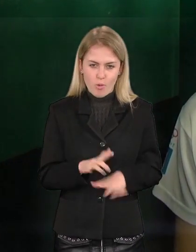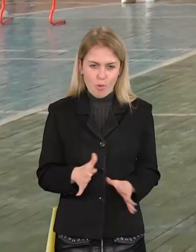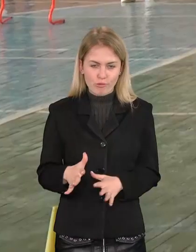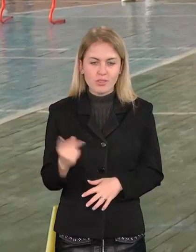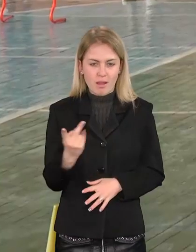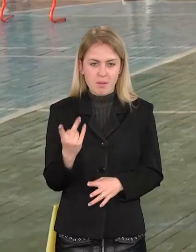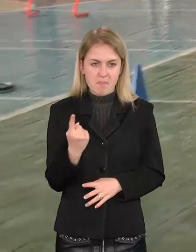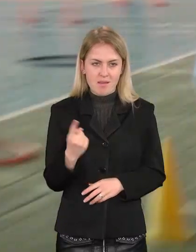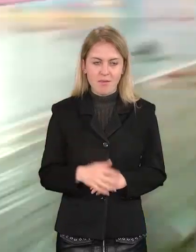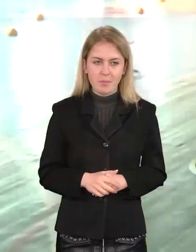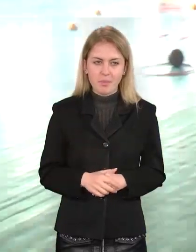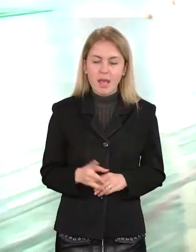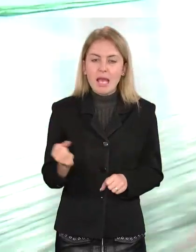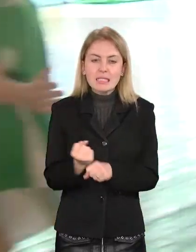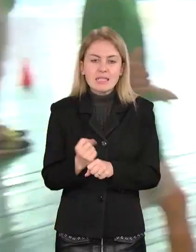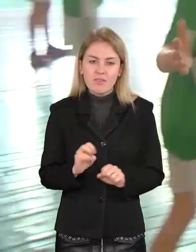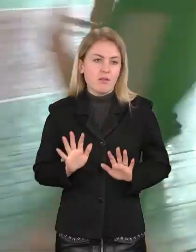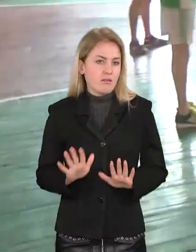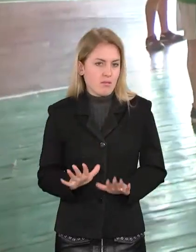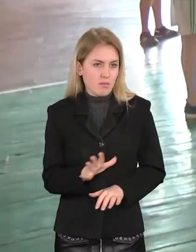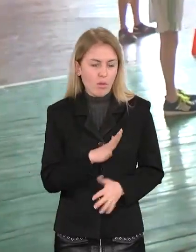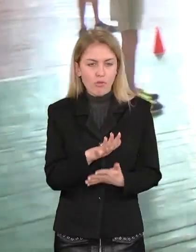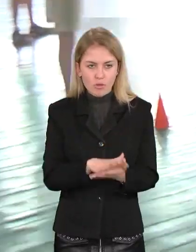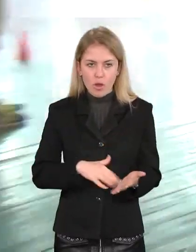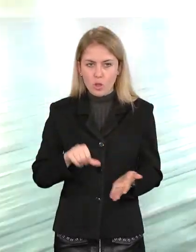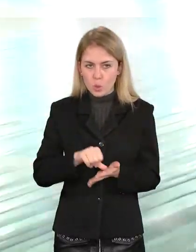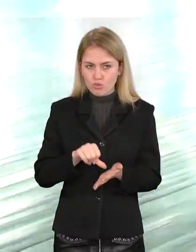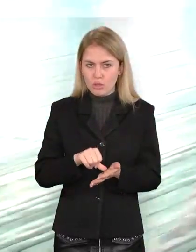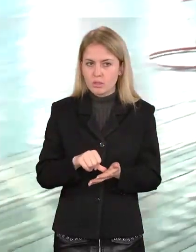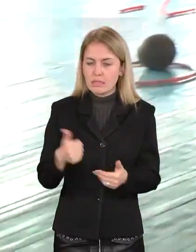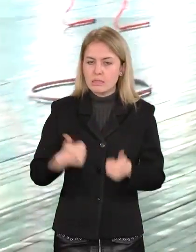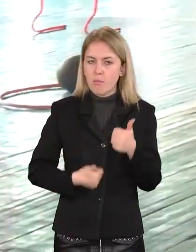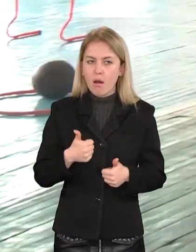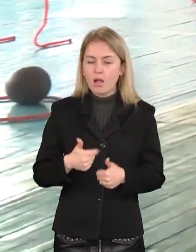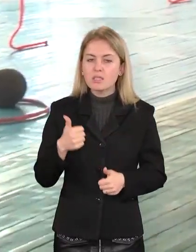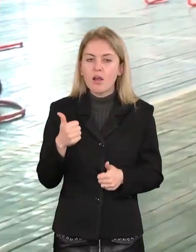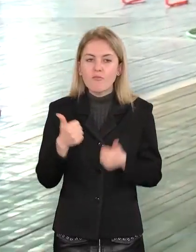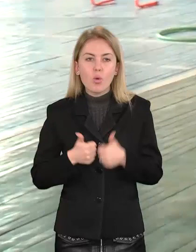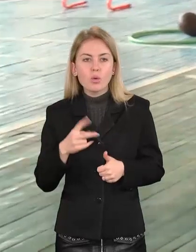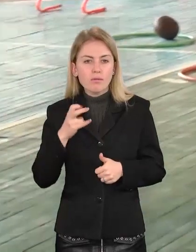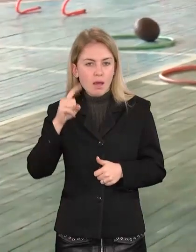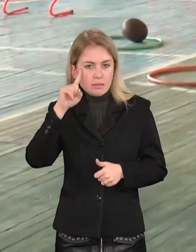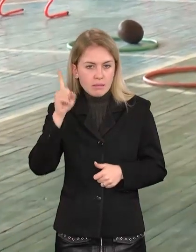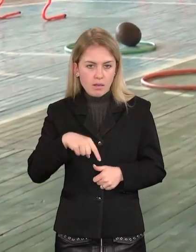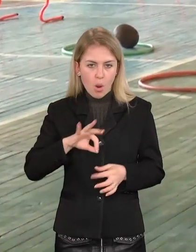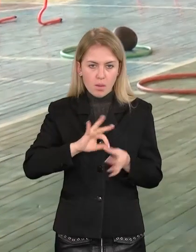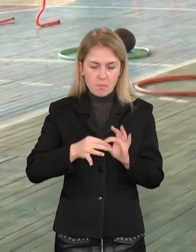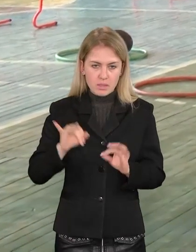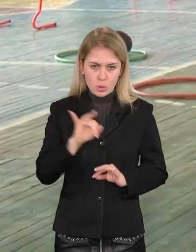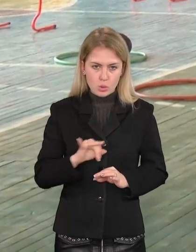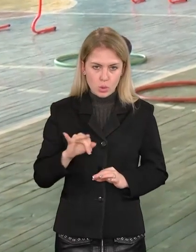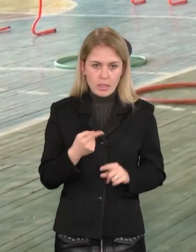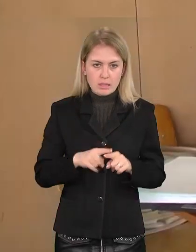треба. Втім, не естафетою єдиною. Далі учасники олімпійського лелеченята змагалися у конкурсі на знання олімпійської історії. А це